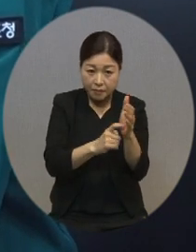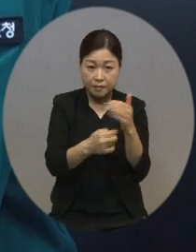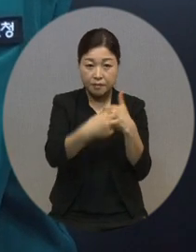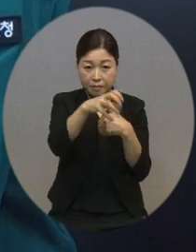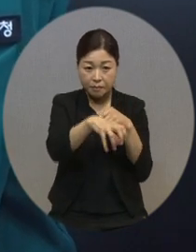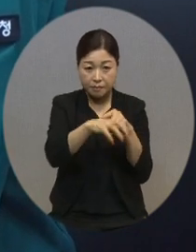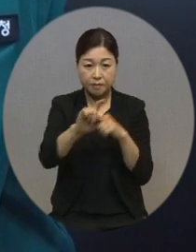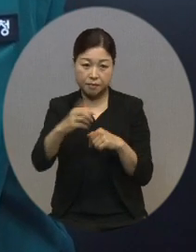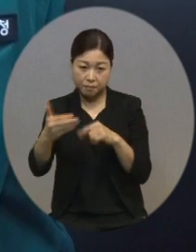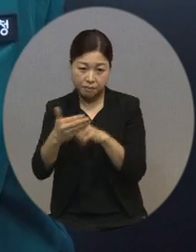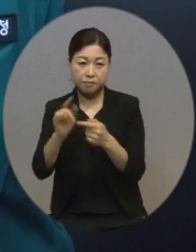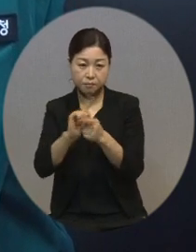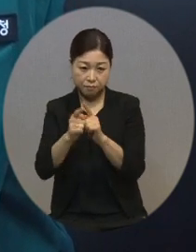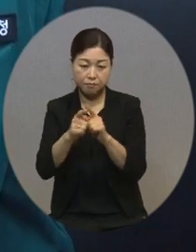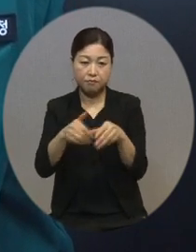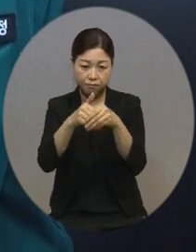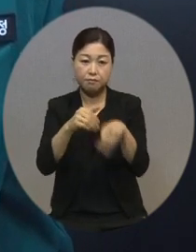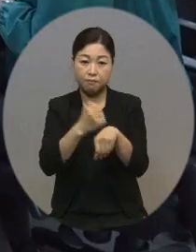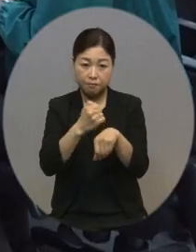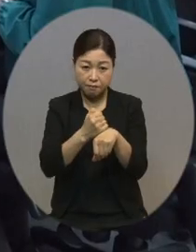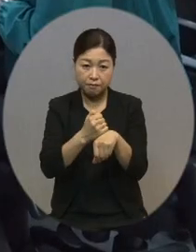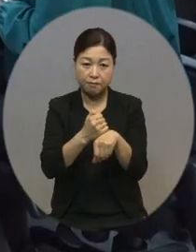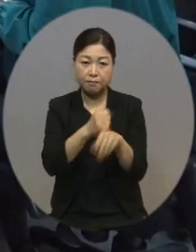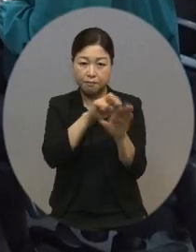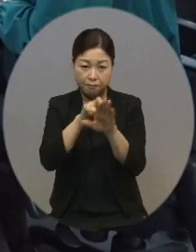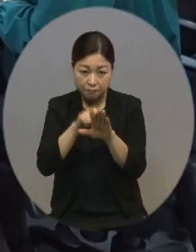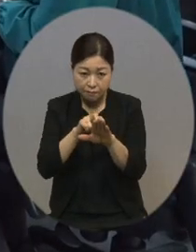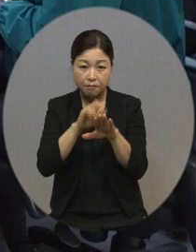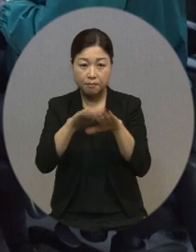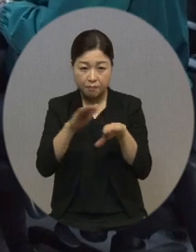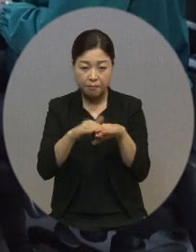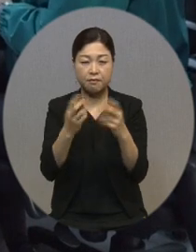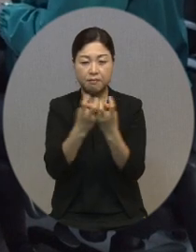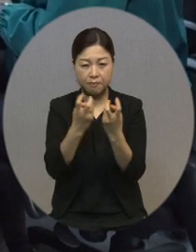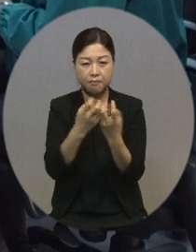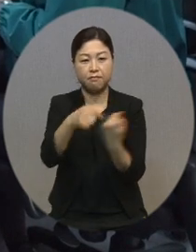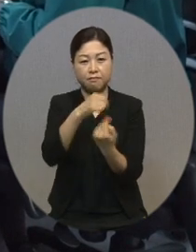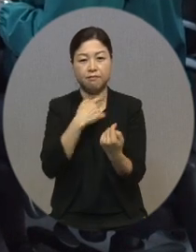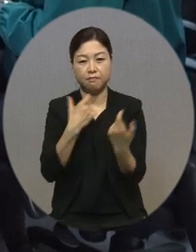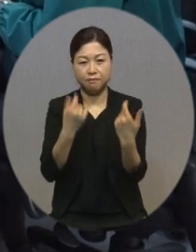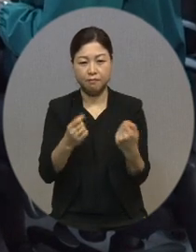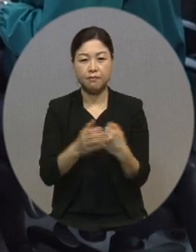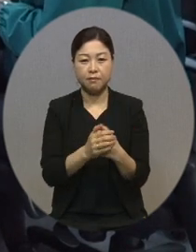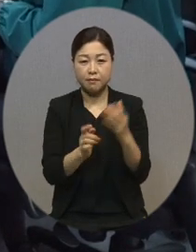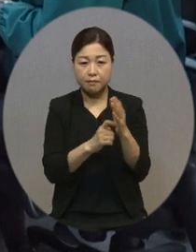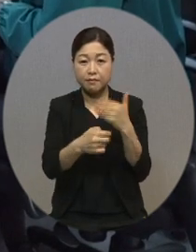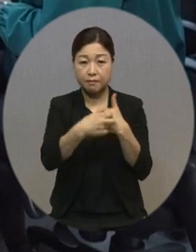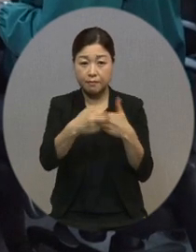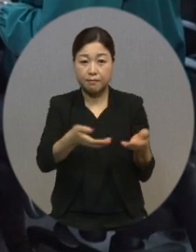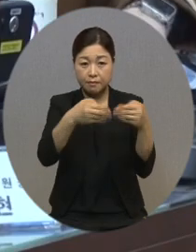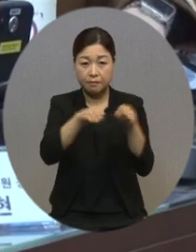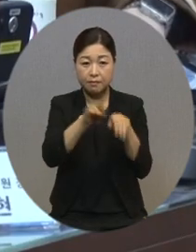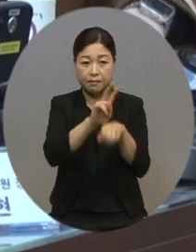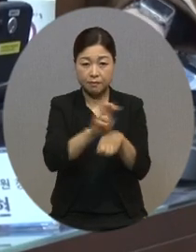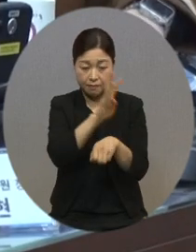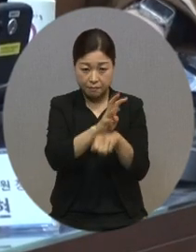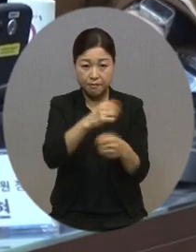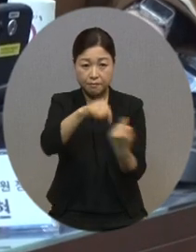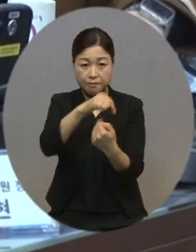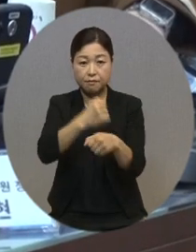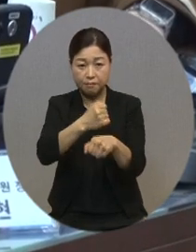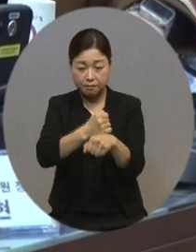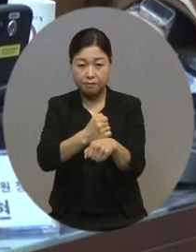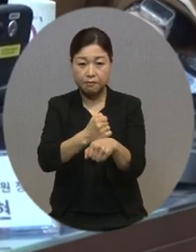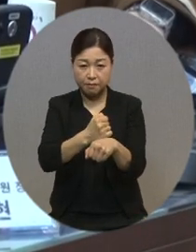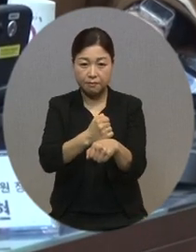협력을 통하여 비상진료대책본부를 운영해왔습니다. 이에 따라 응급의료기관은 24시간 응급진료 체계를 유지해